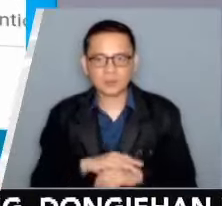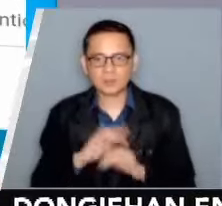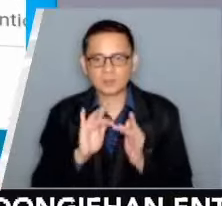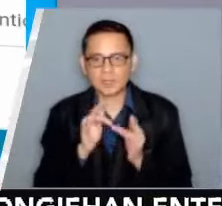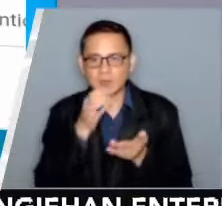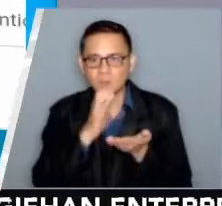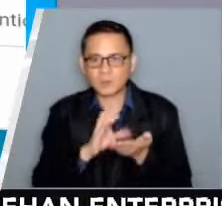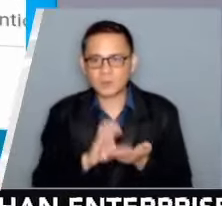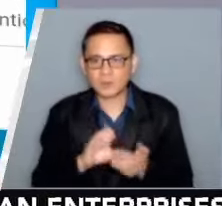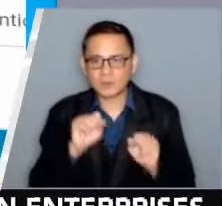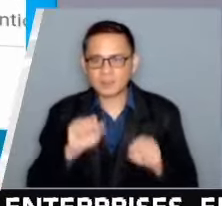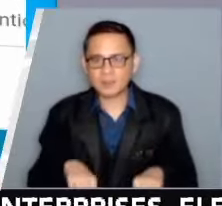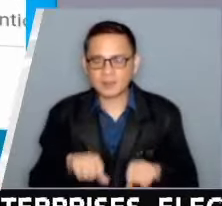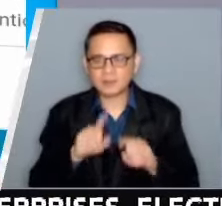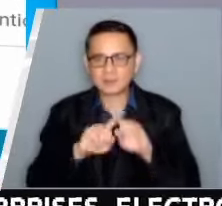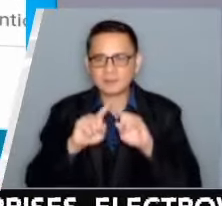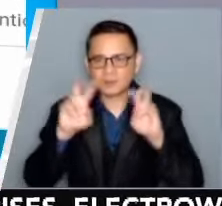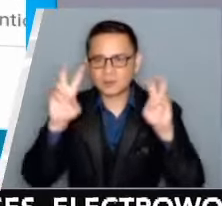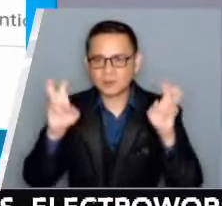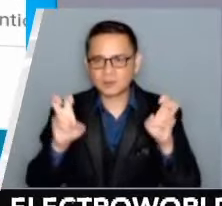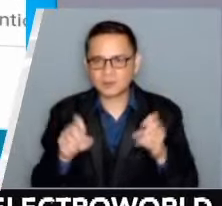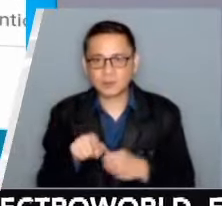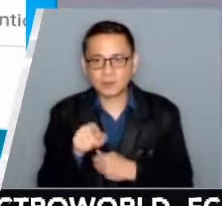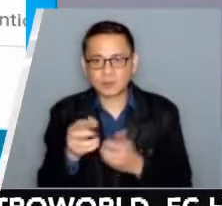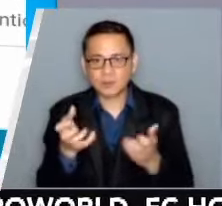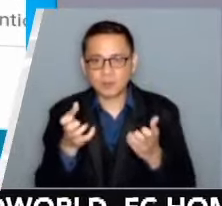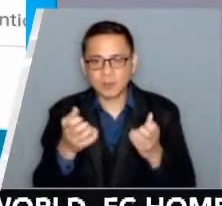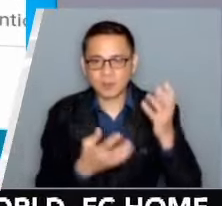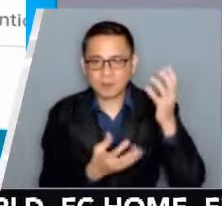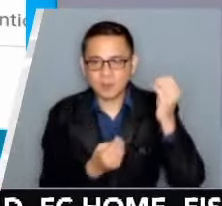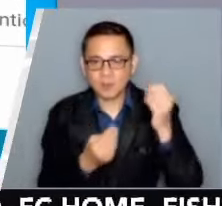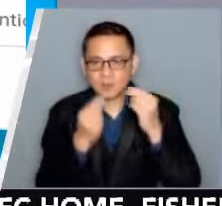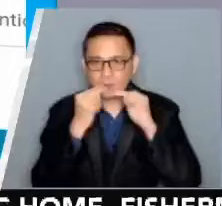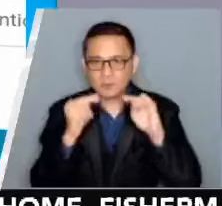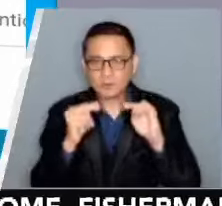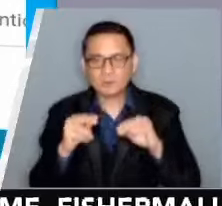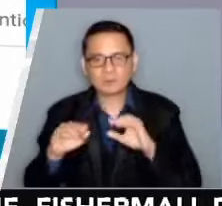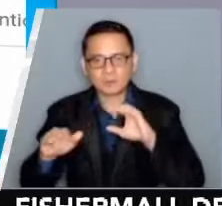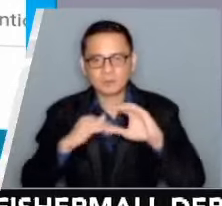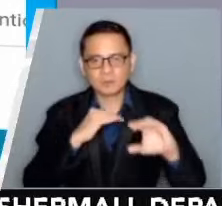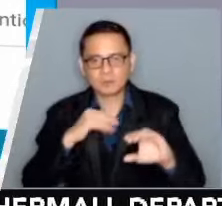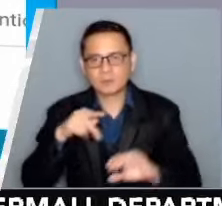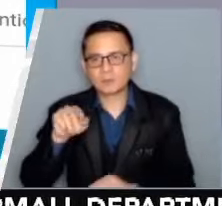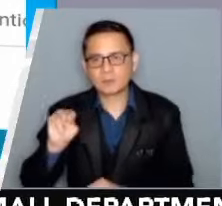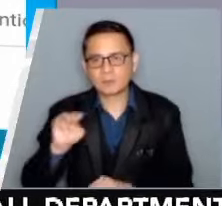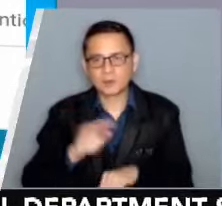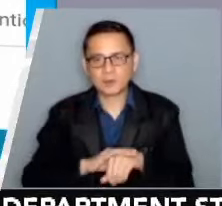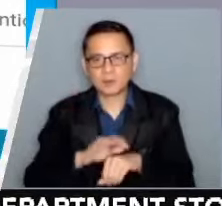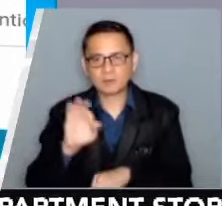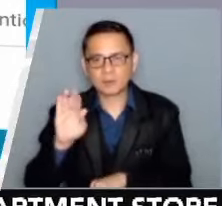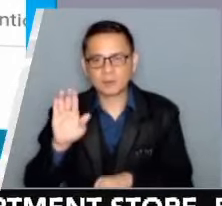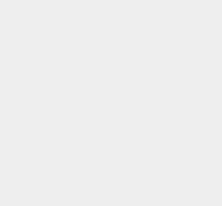ibang issue. Kung may nais din kayo maibalita sa inyong lugar, mag-PM na sa Facebook page ng Balitang Hali.